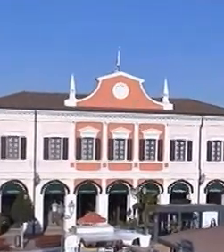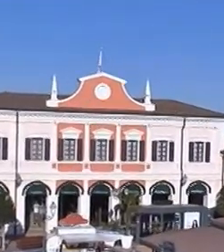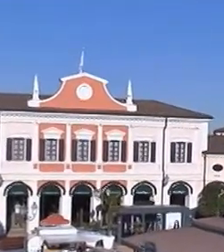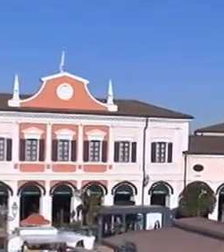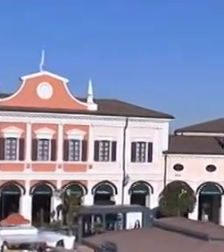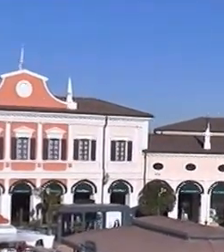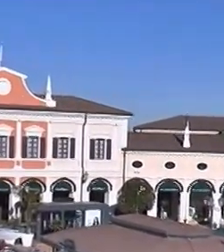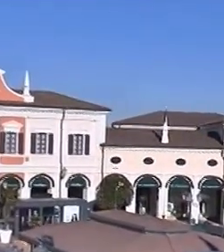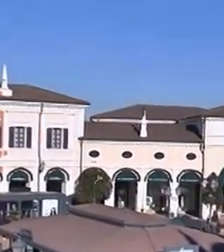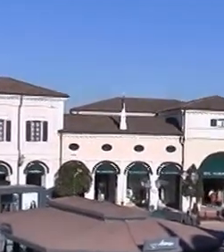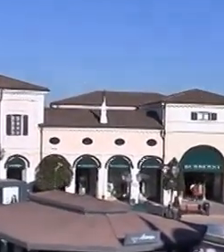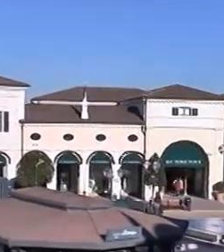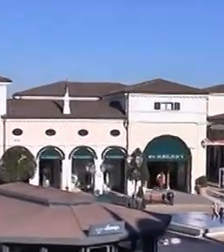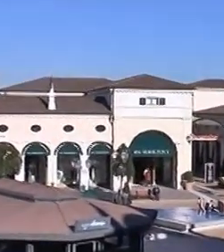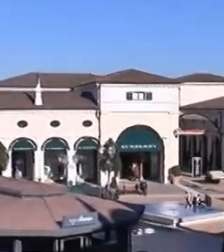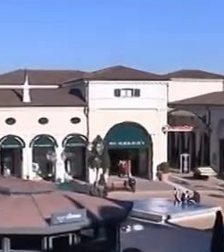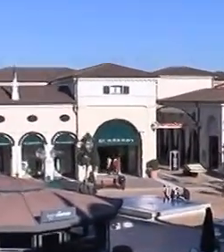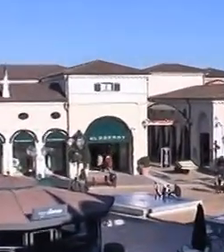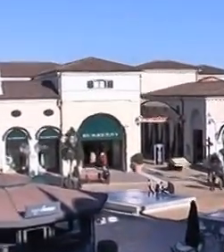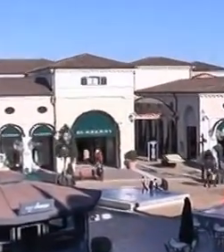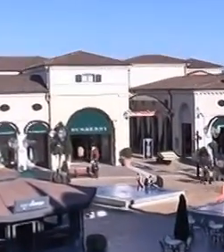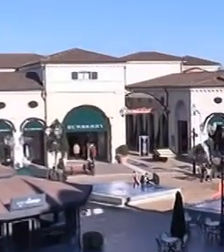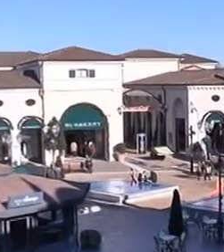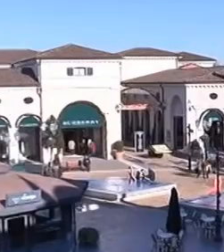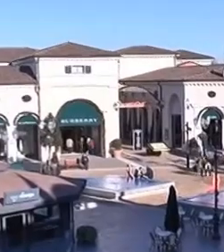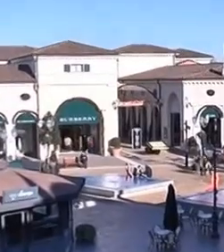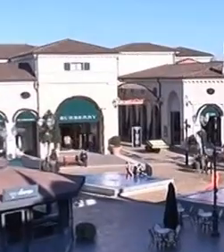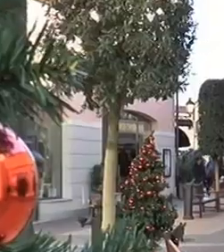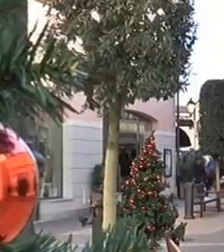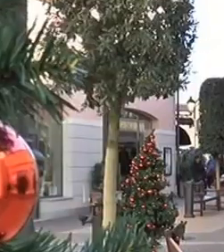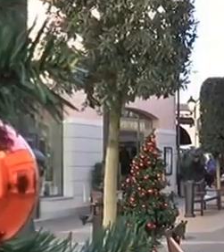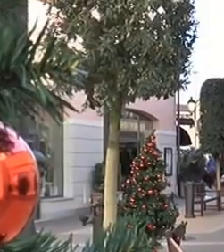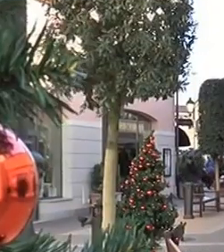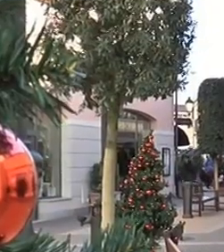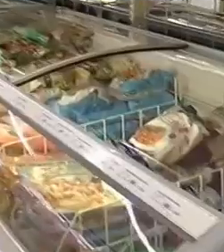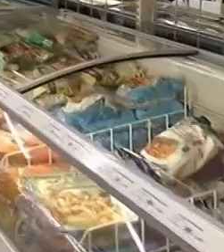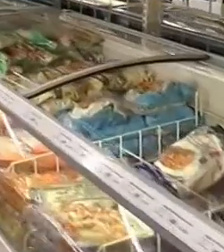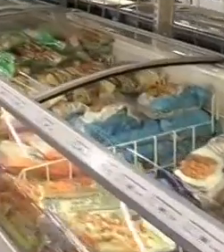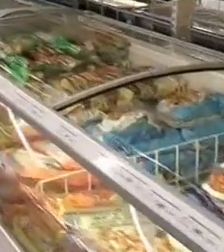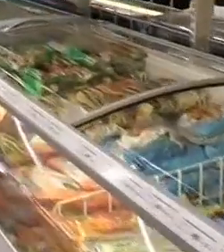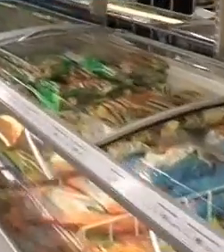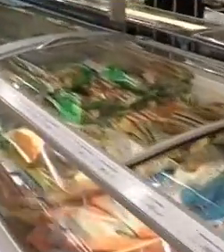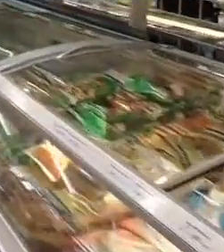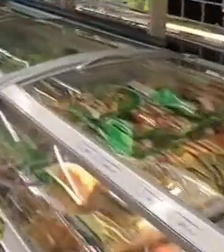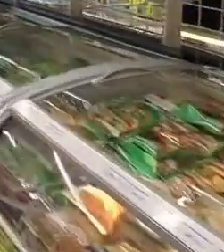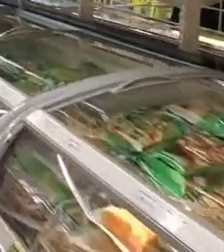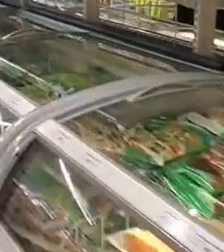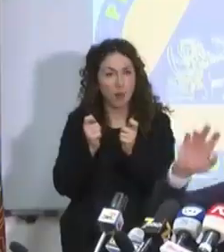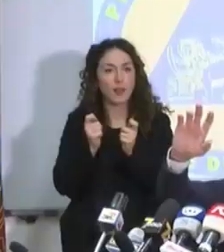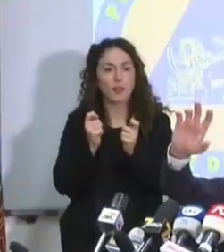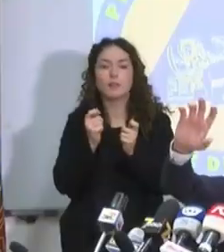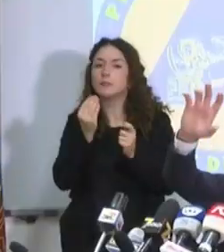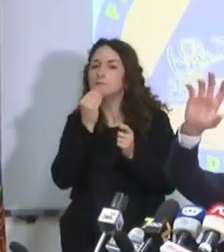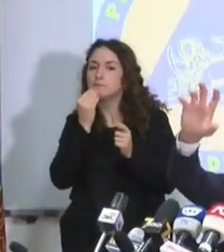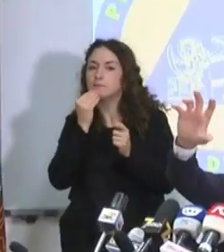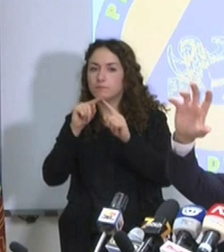unico che con più attività compresi i parchi commerciali nei festivi chiusi anche tutti gli altri negozi salvo farmacie alimentari il